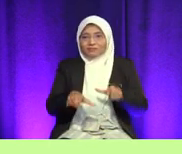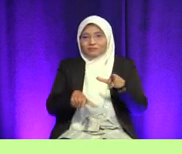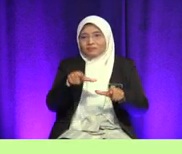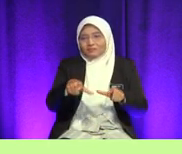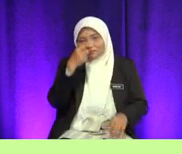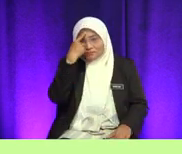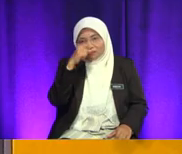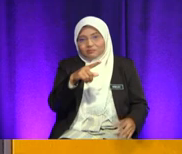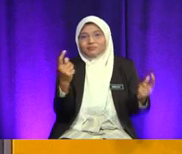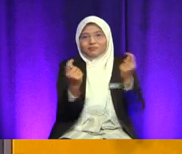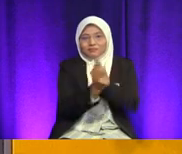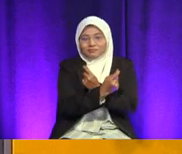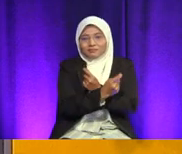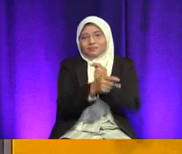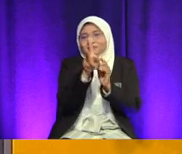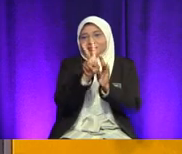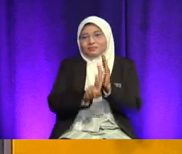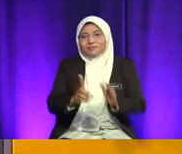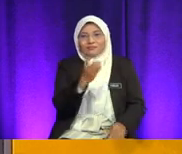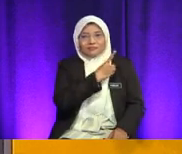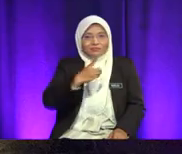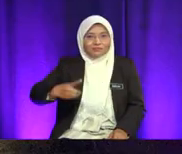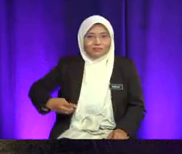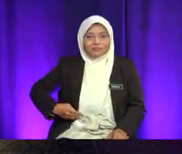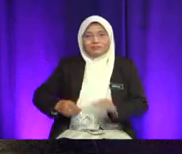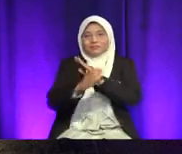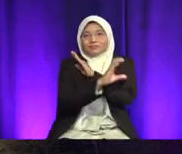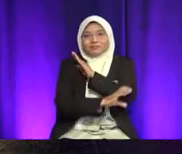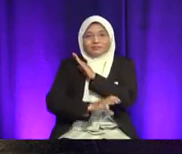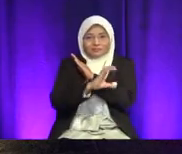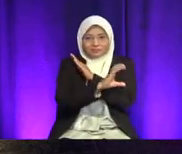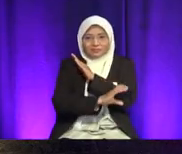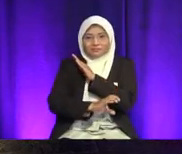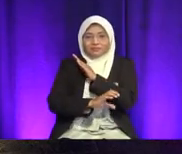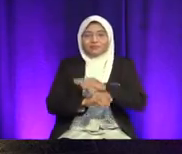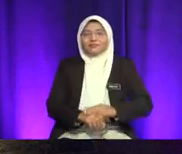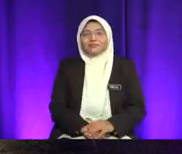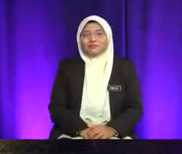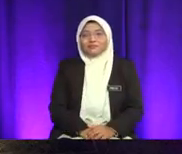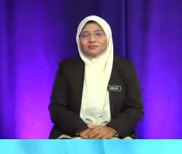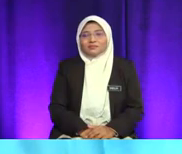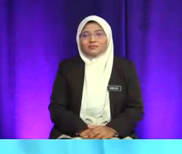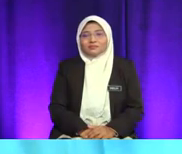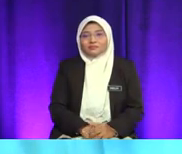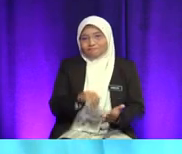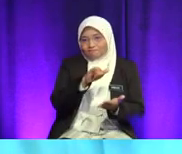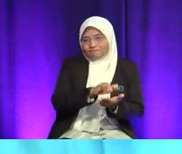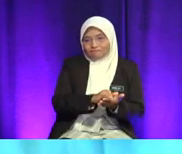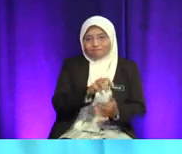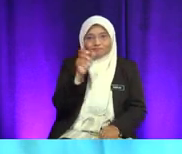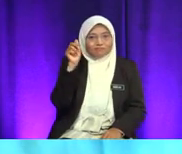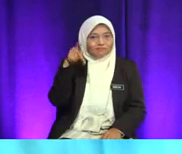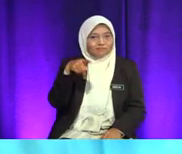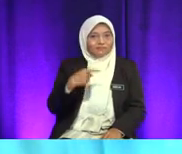negara Baiklah itu antara Stadion pembelajaran yang bakal murid-murid prolihi selesai pembelajaran kita